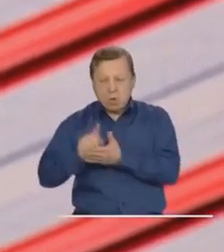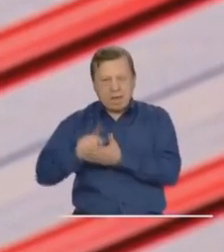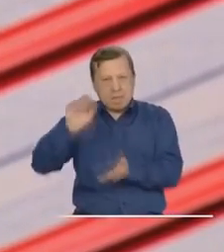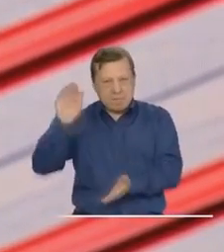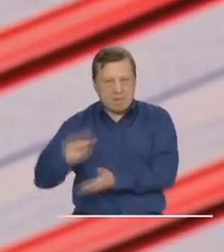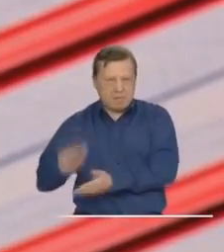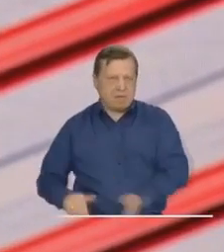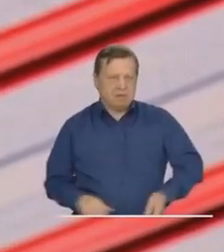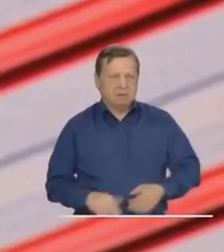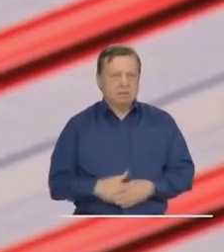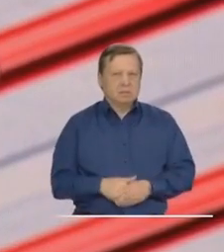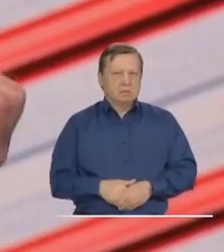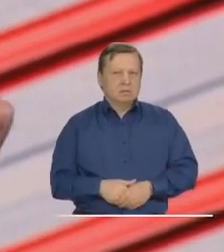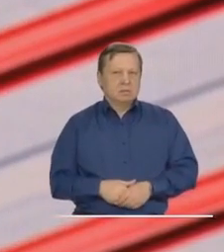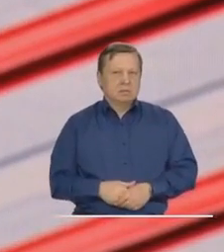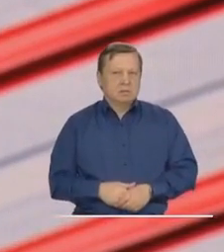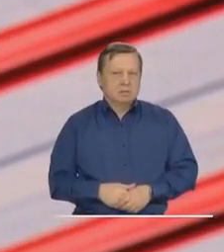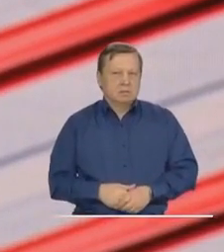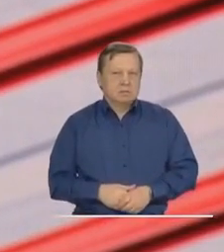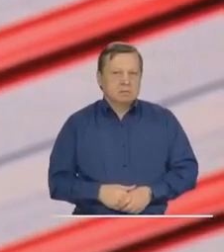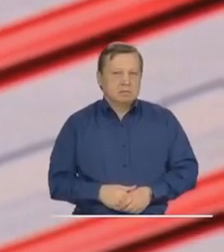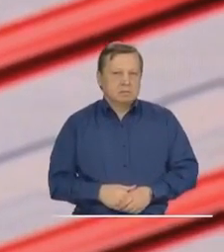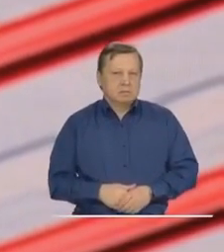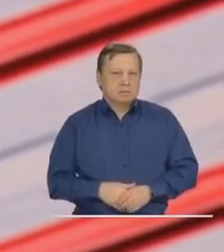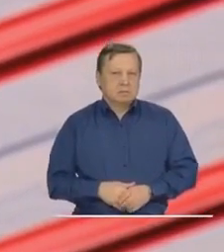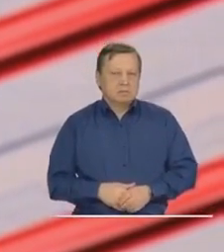likwidujemy część w